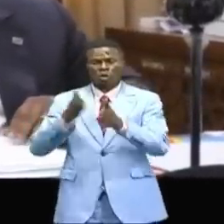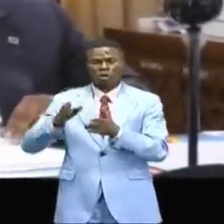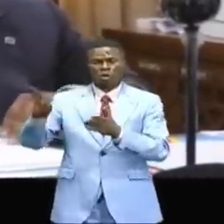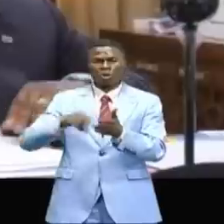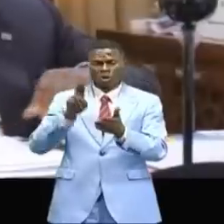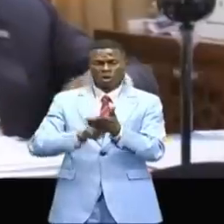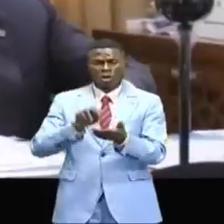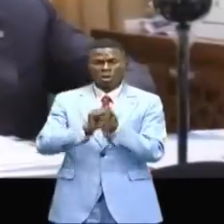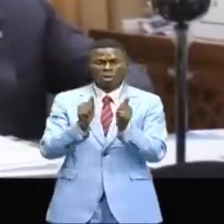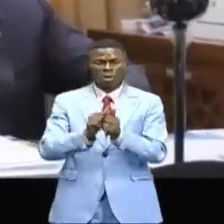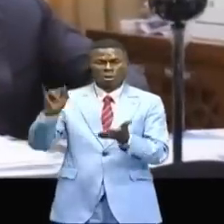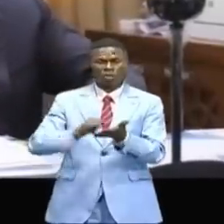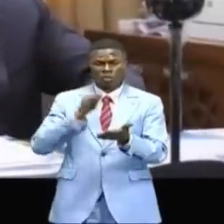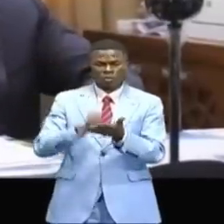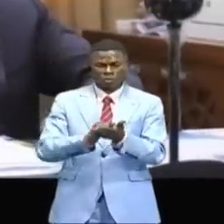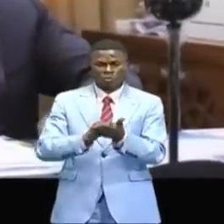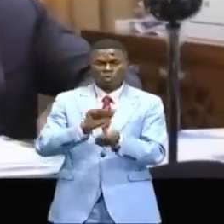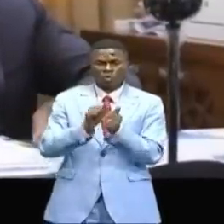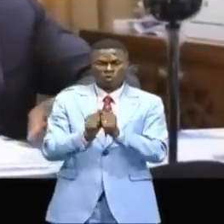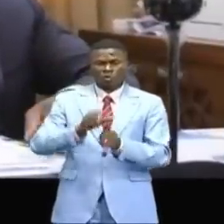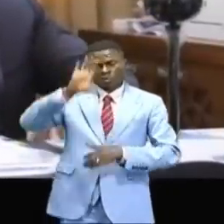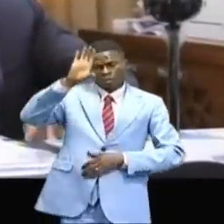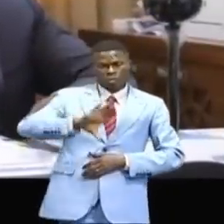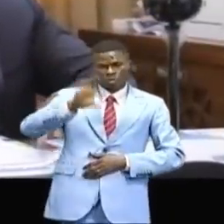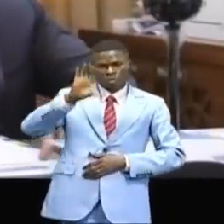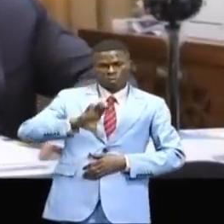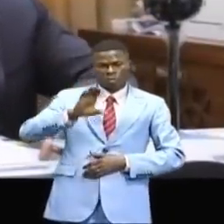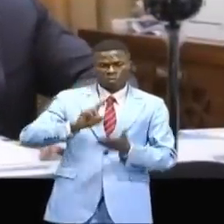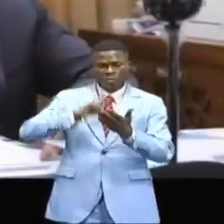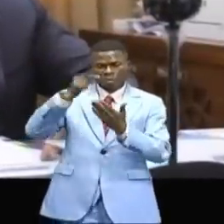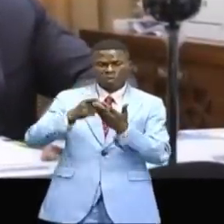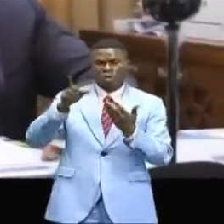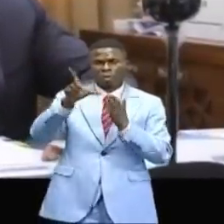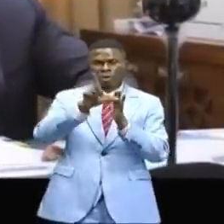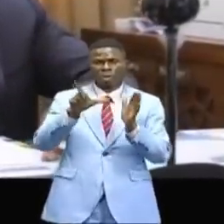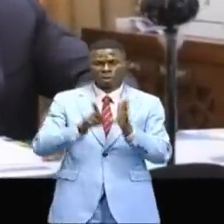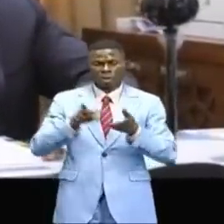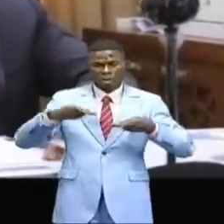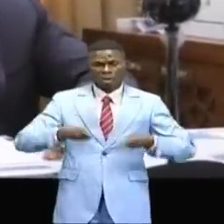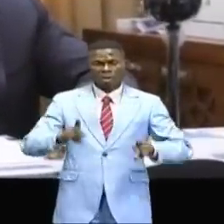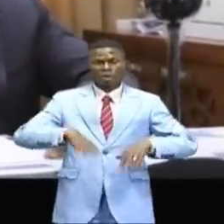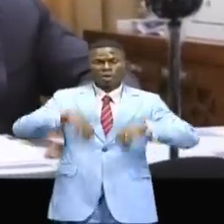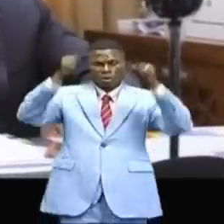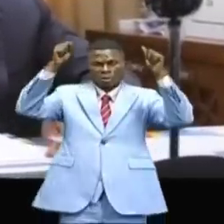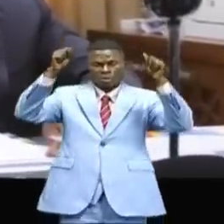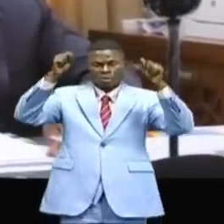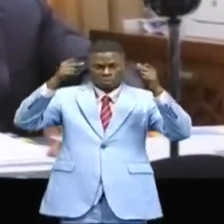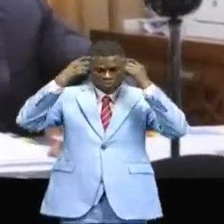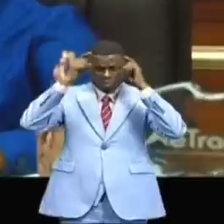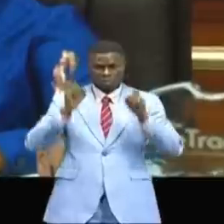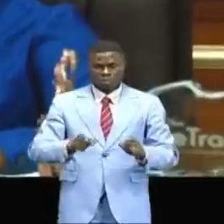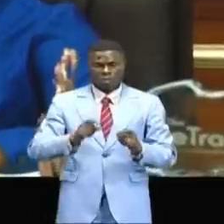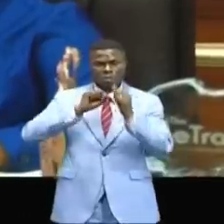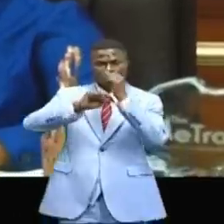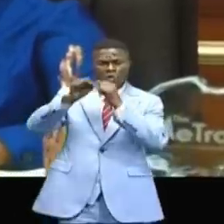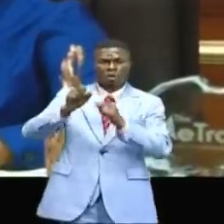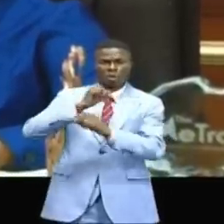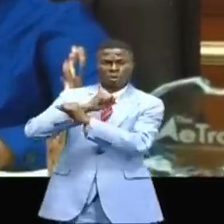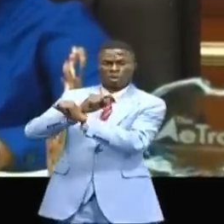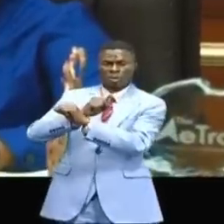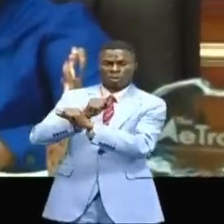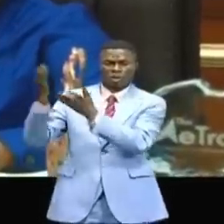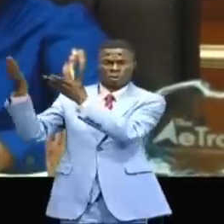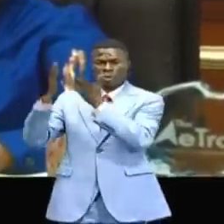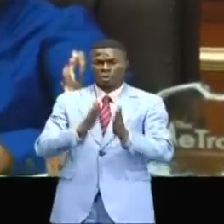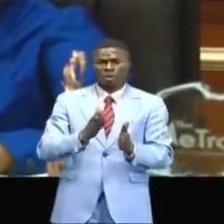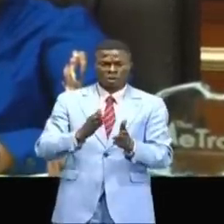en matière d'impôts sur le revenu. 5. Projet de loi autorisant la ratification de l'accord sur la promotion et la protection des